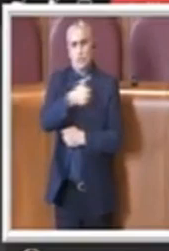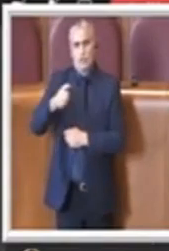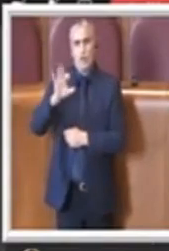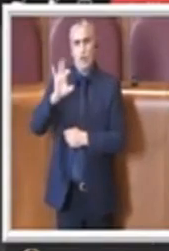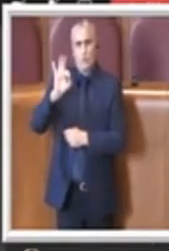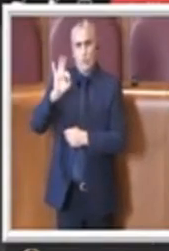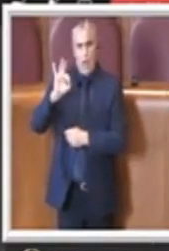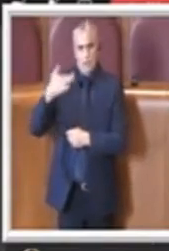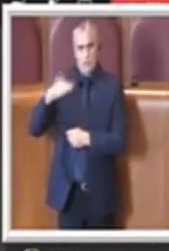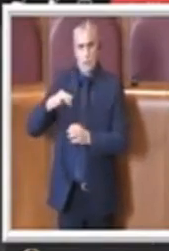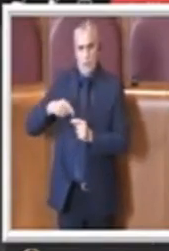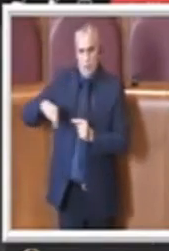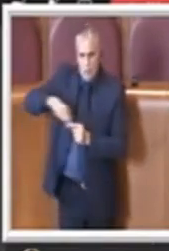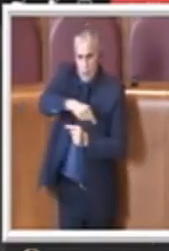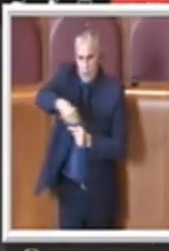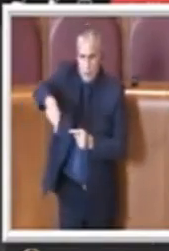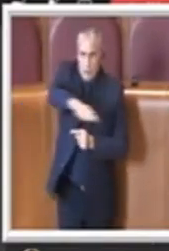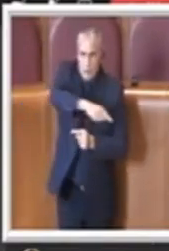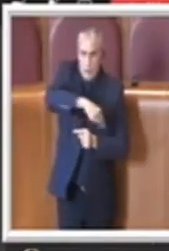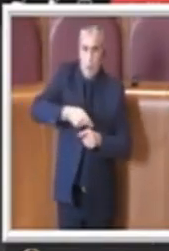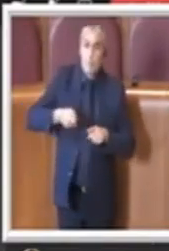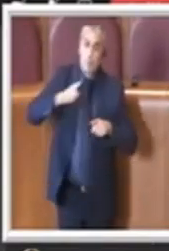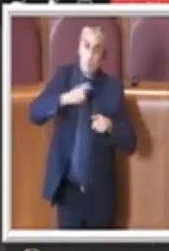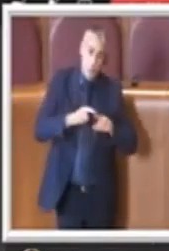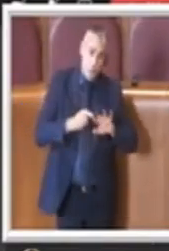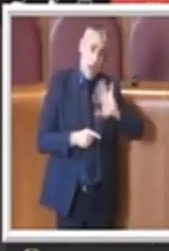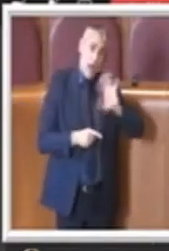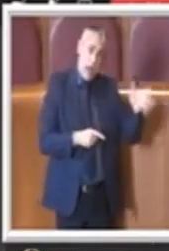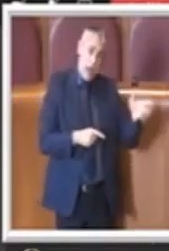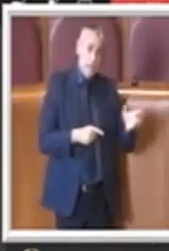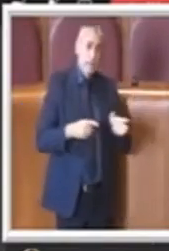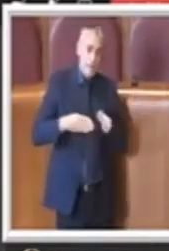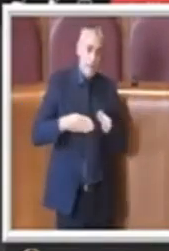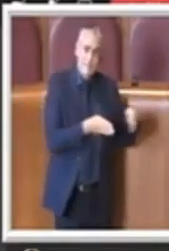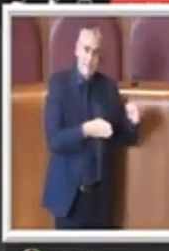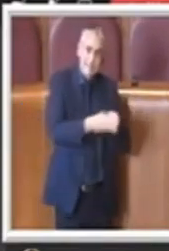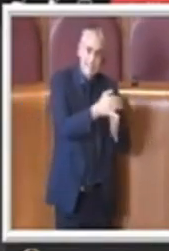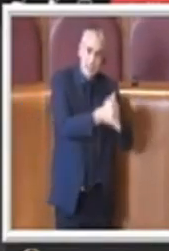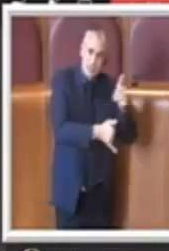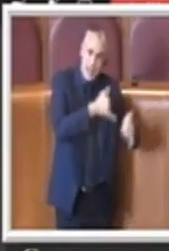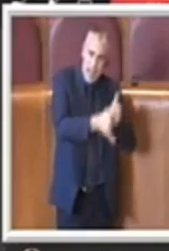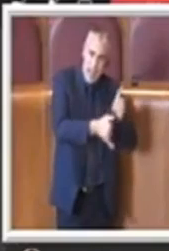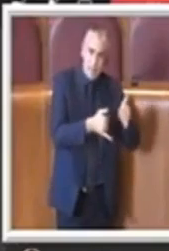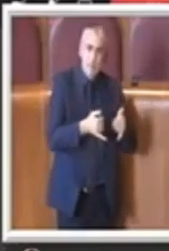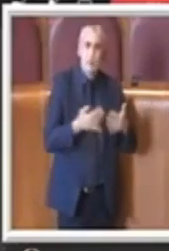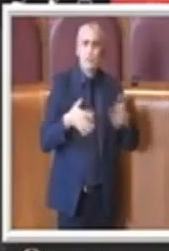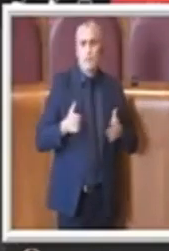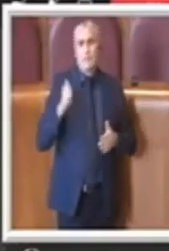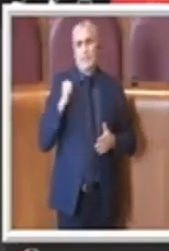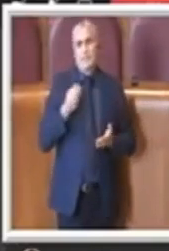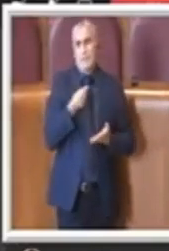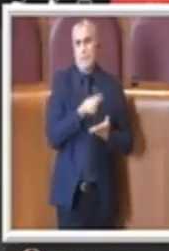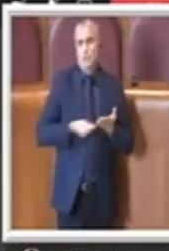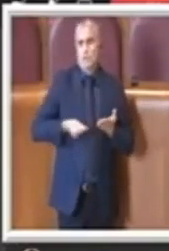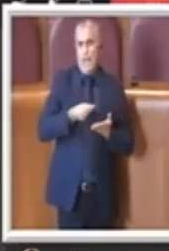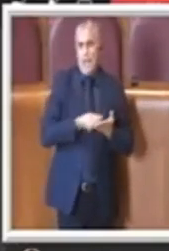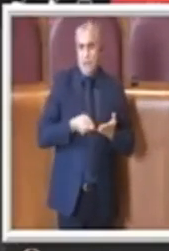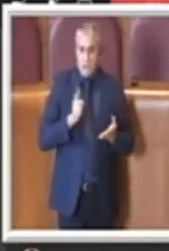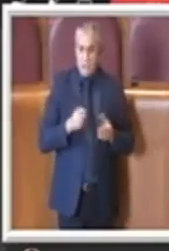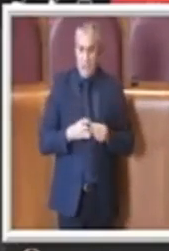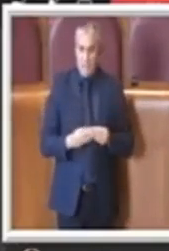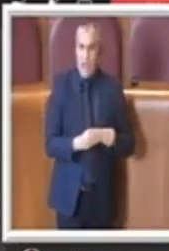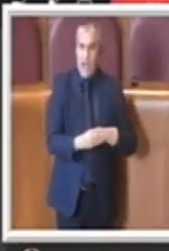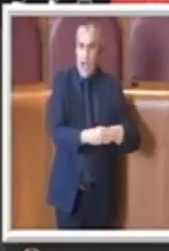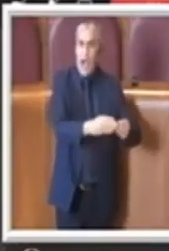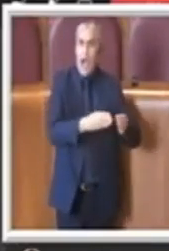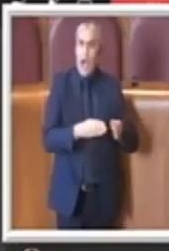qualche decina di chilometri di piste ciclabili che erano state progettate e diciamo che ci si